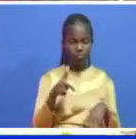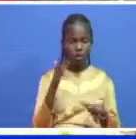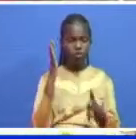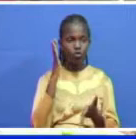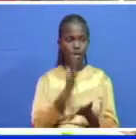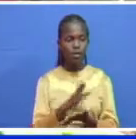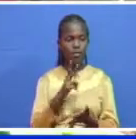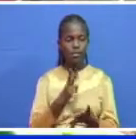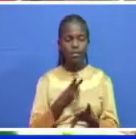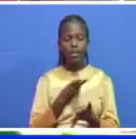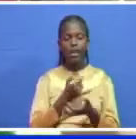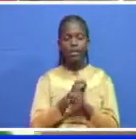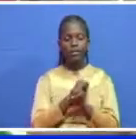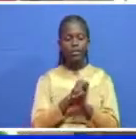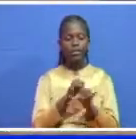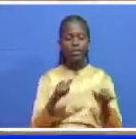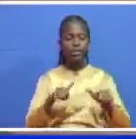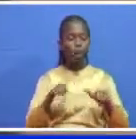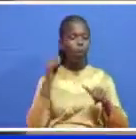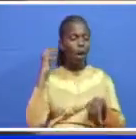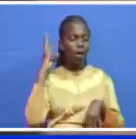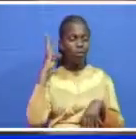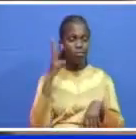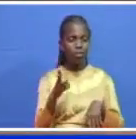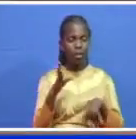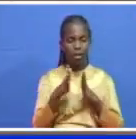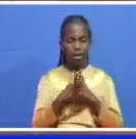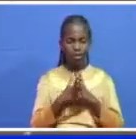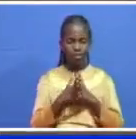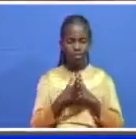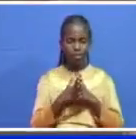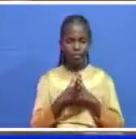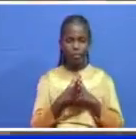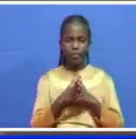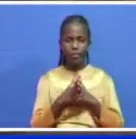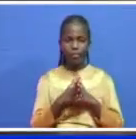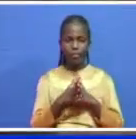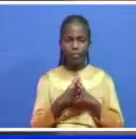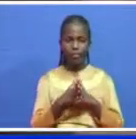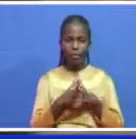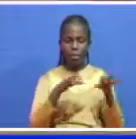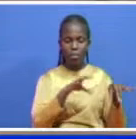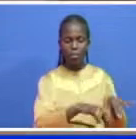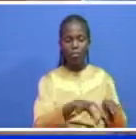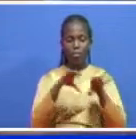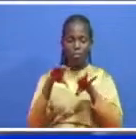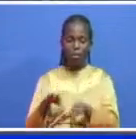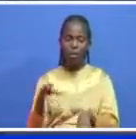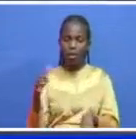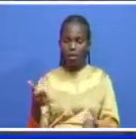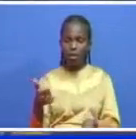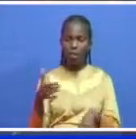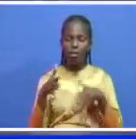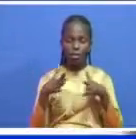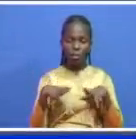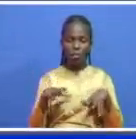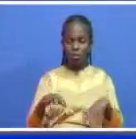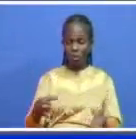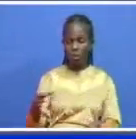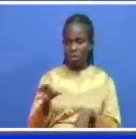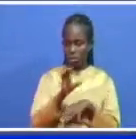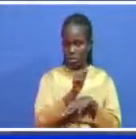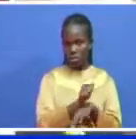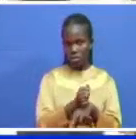Nitu ikala tuwe adheu soko, itu ikala emu theu. Na nituwa na soko inginene. Kuhetu andumaka undimaka